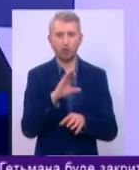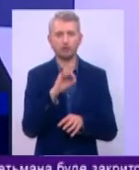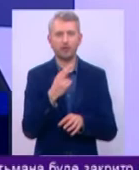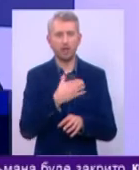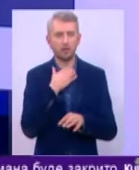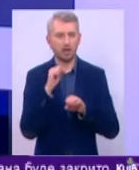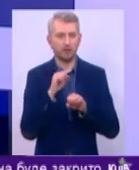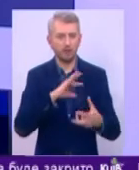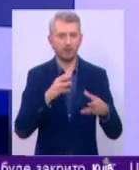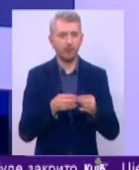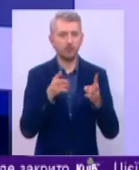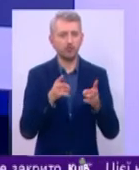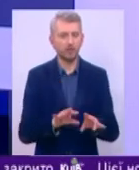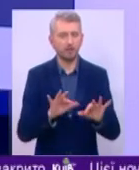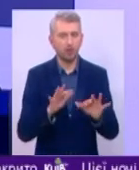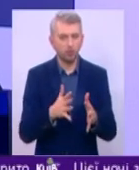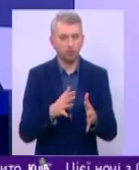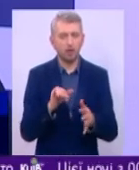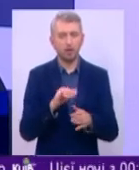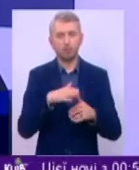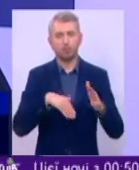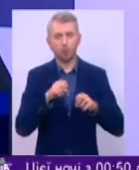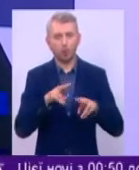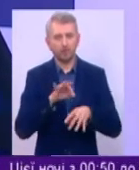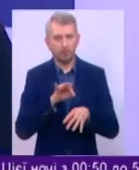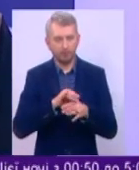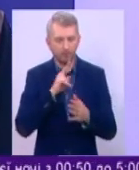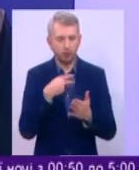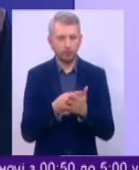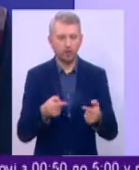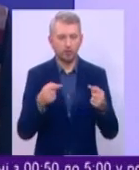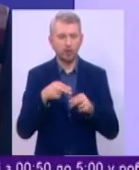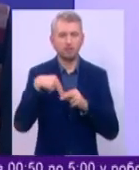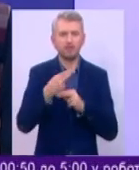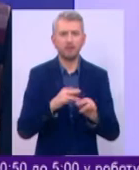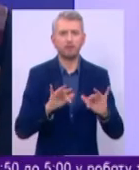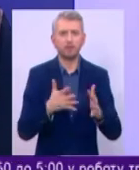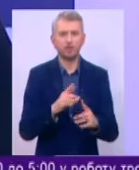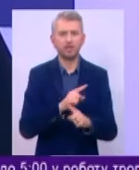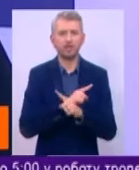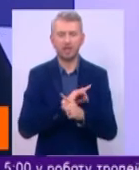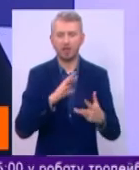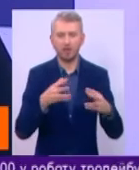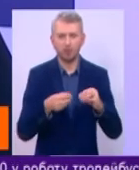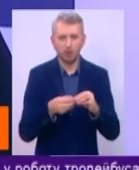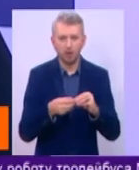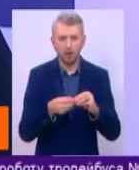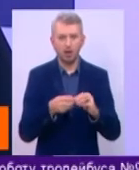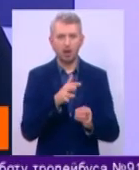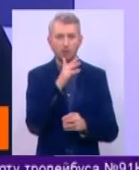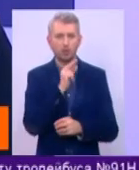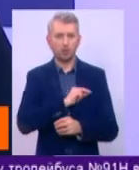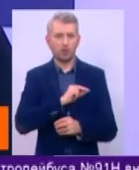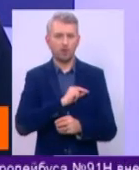страховании в результате несчастных случаев и заболеваний, предусмотрена определенная компенсация в случае смертельного исхода при